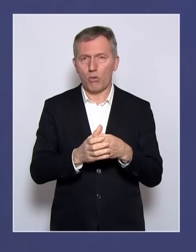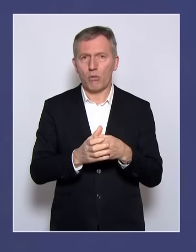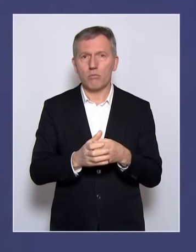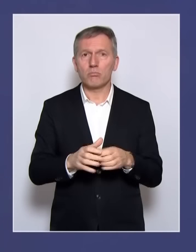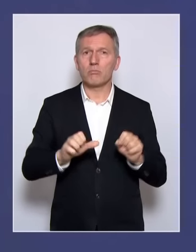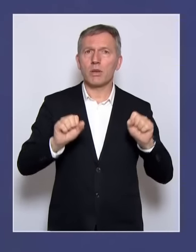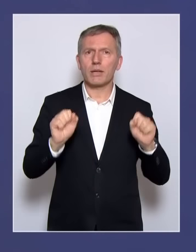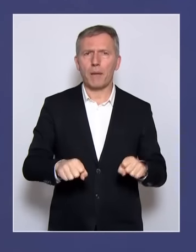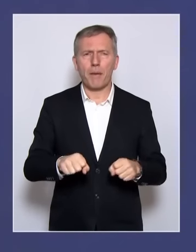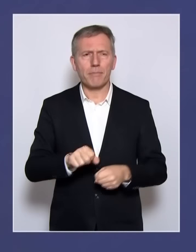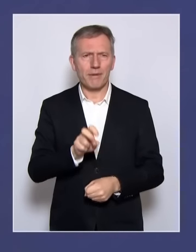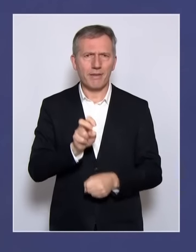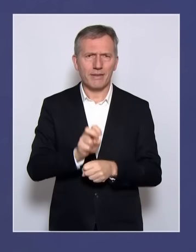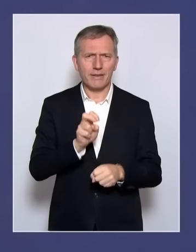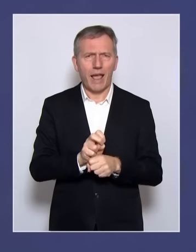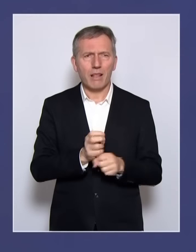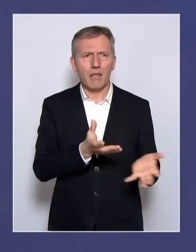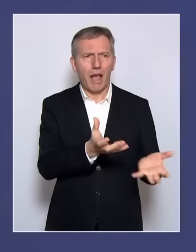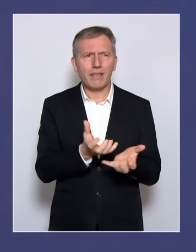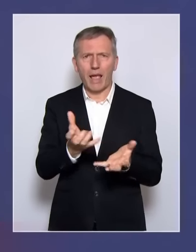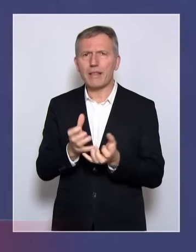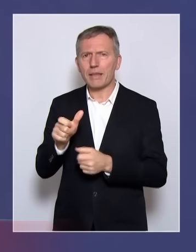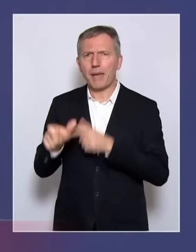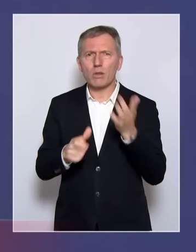capacité de garder et d'attirer nos talents.